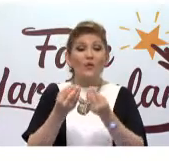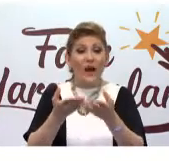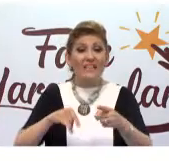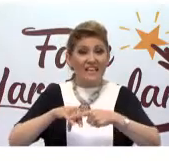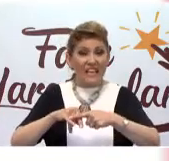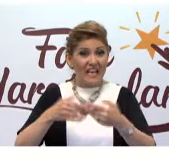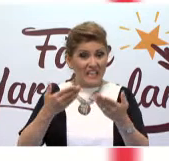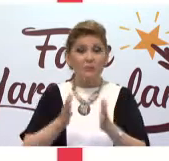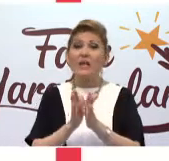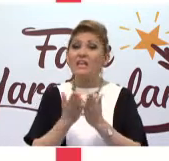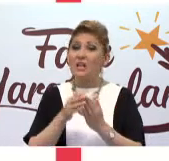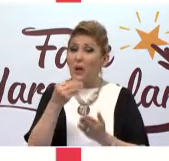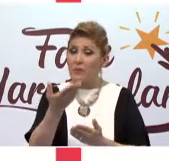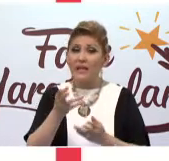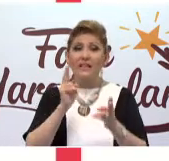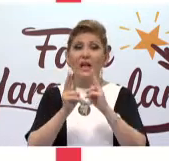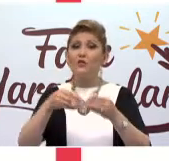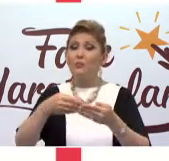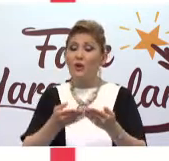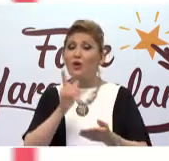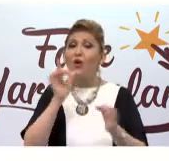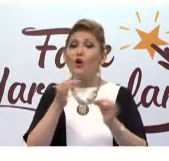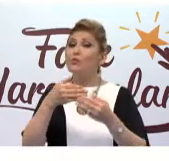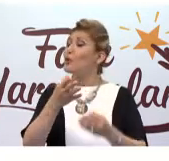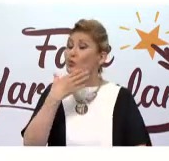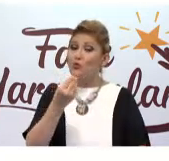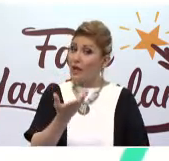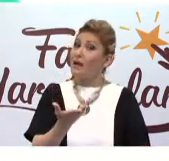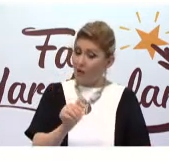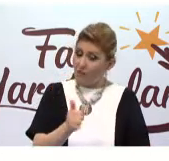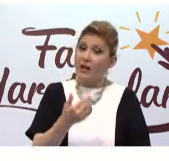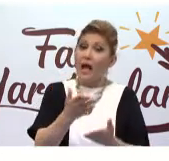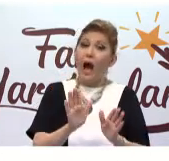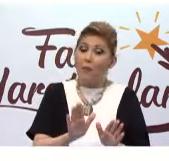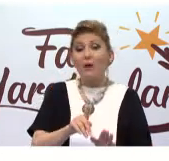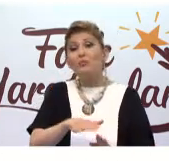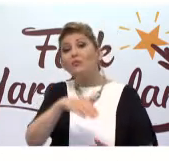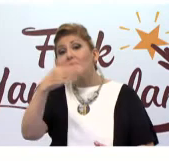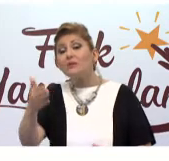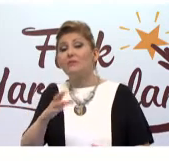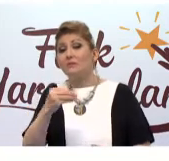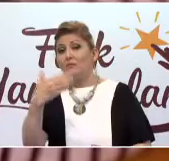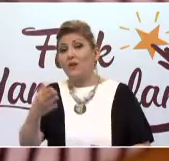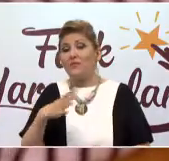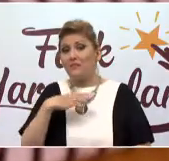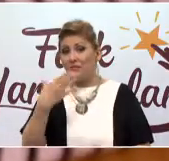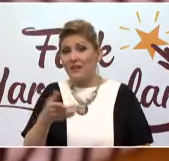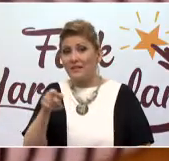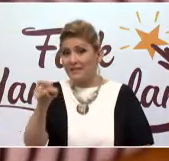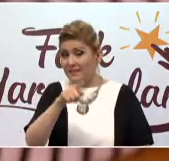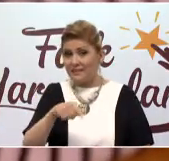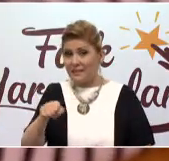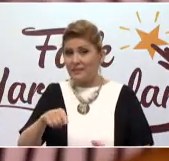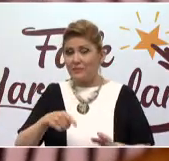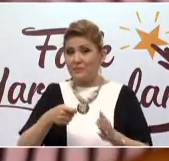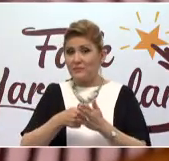hizmetler, hani kitap vermek, tiyatro bileti vermek, konser bileti vermek tabii ki güzel. Yani bir fayda yaratmış oluruz ama bunun ötesinde de aslında başka bir şey var. Sizin de yayınladığınız